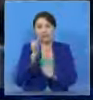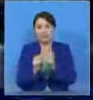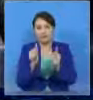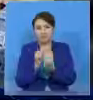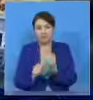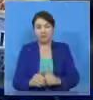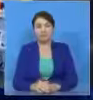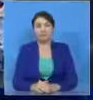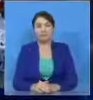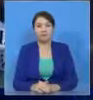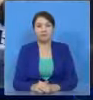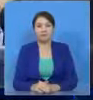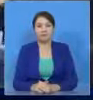почаще.